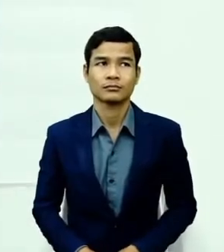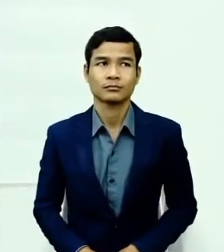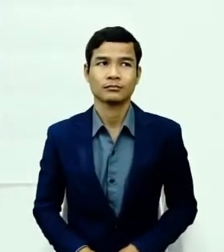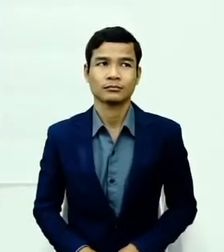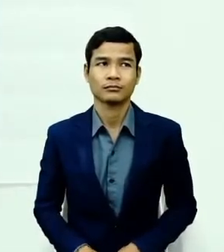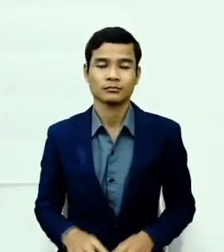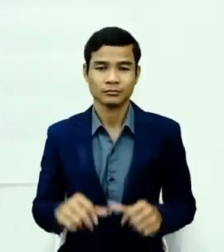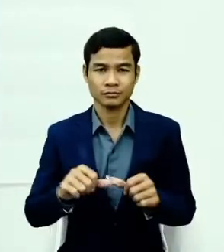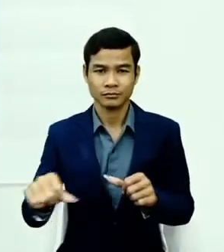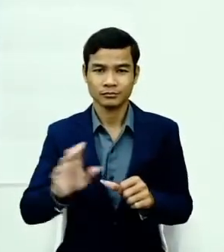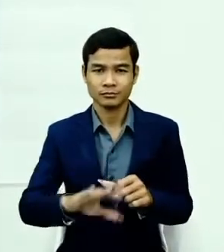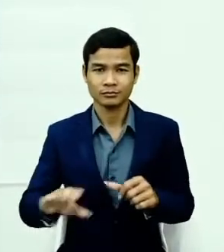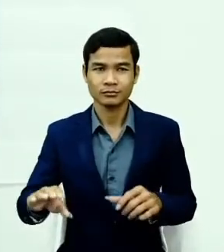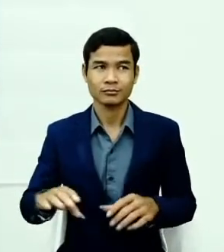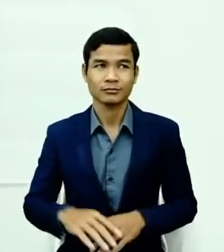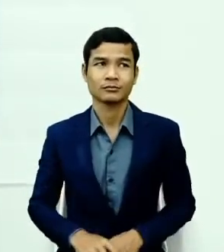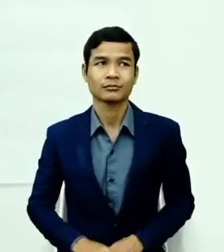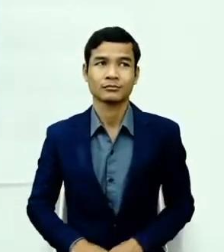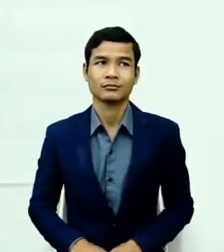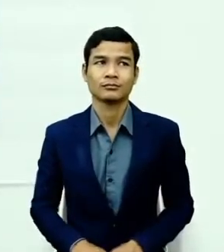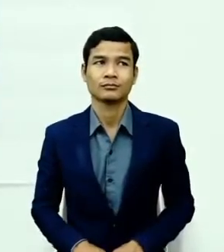បន្តទៀត